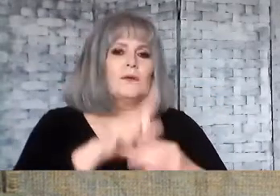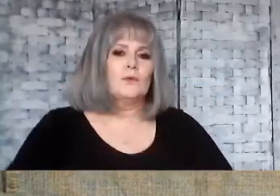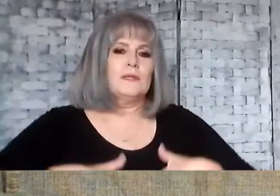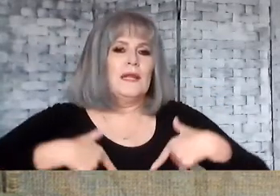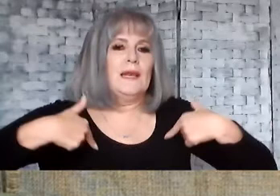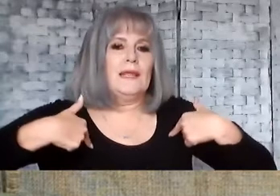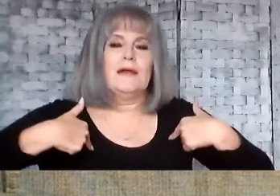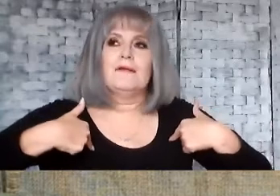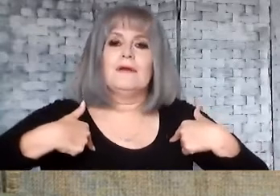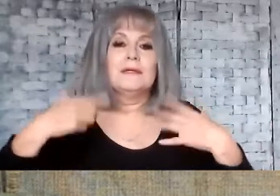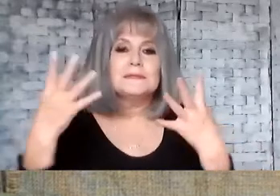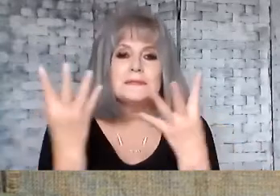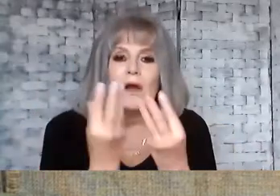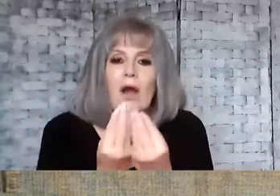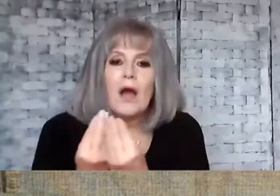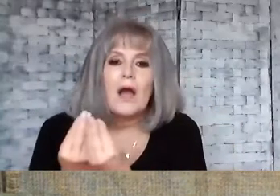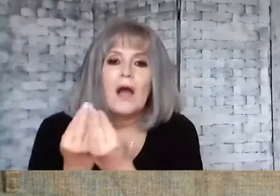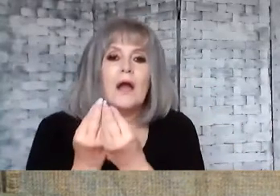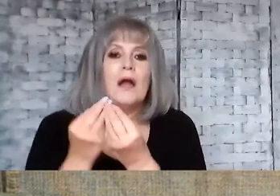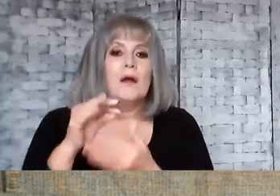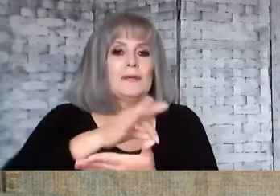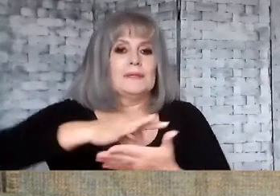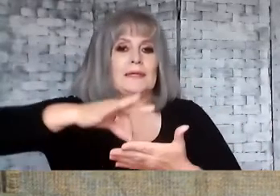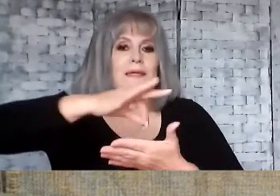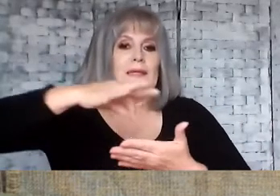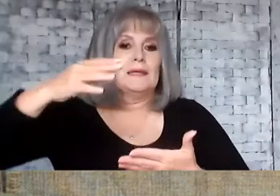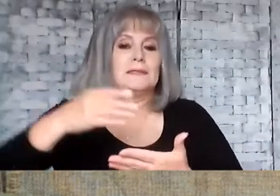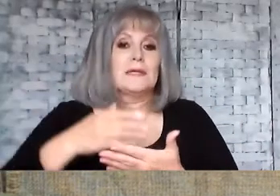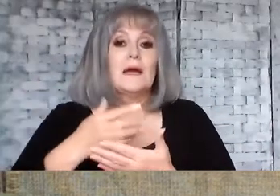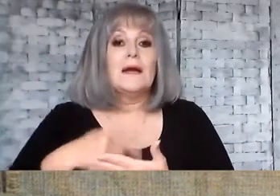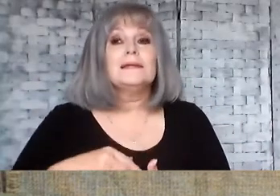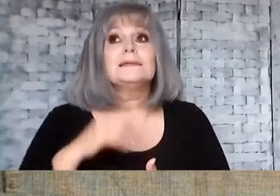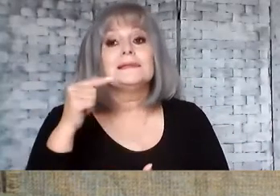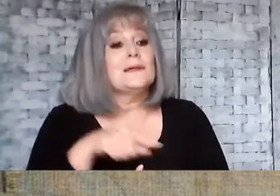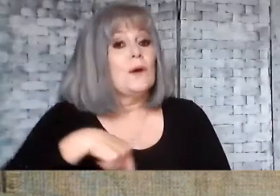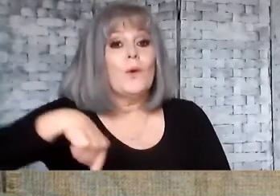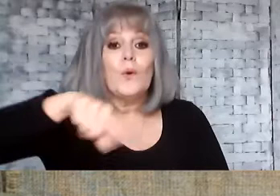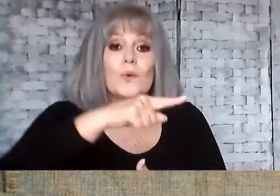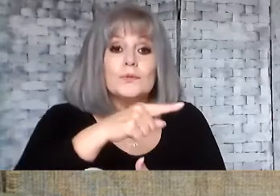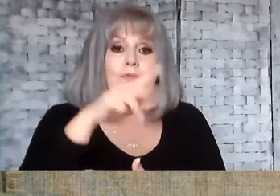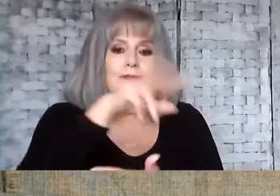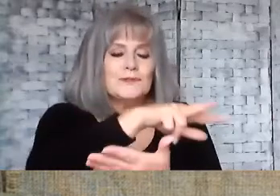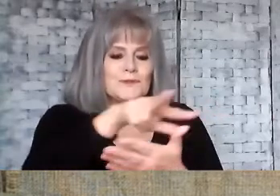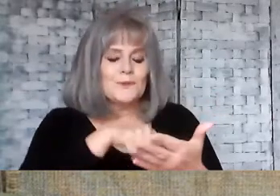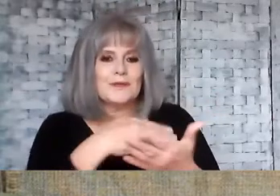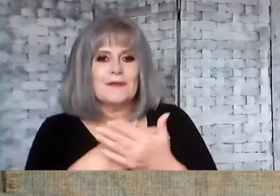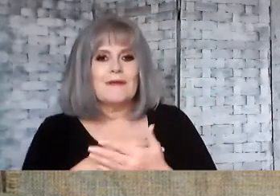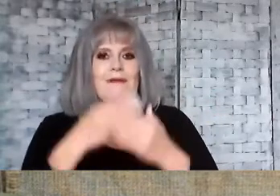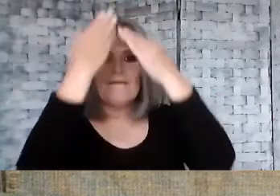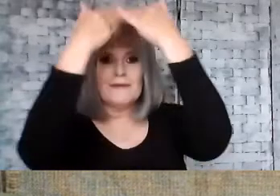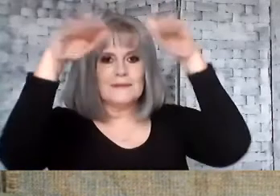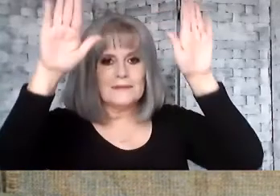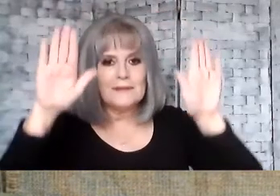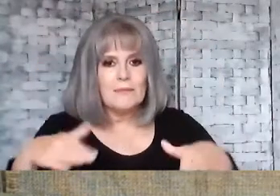hier woon die Here. En als je die story van tempel het, dan maakt die story van Ananias